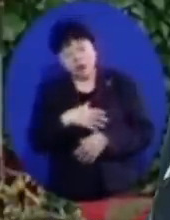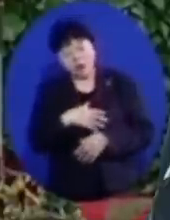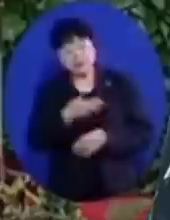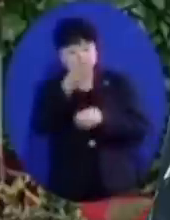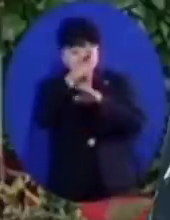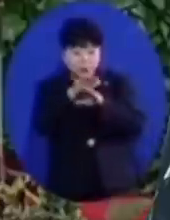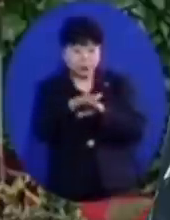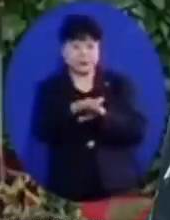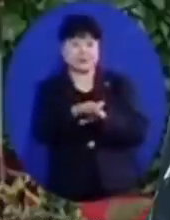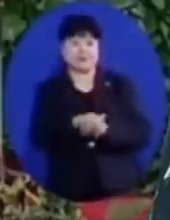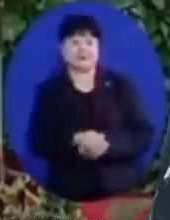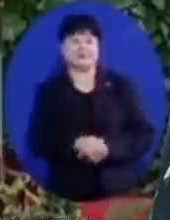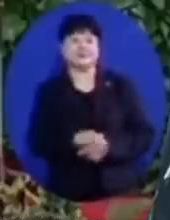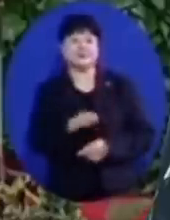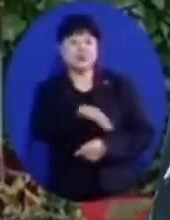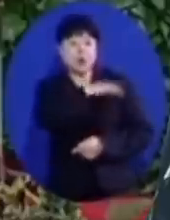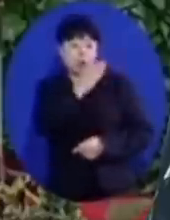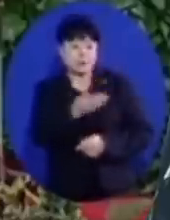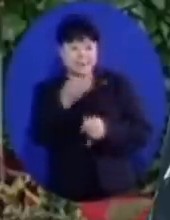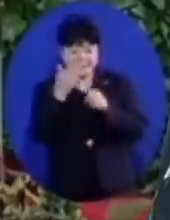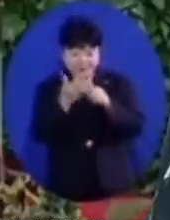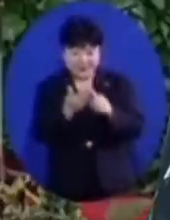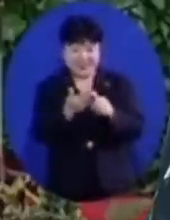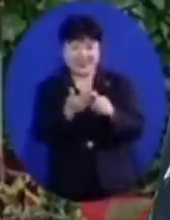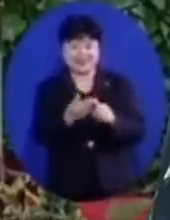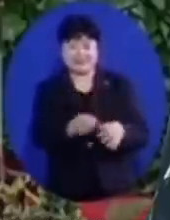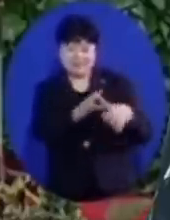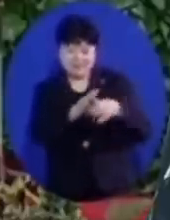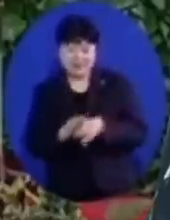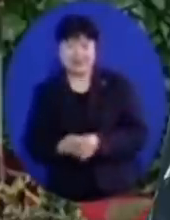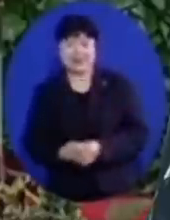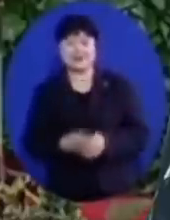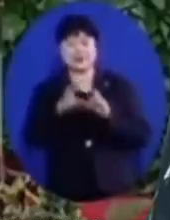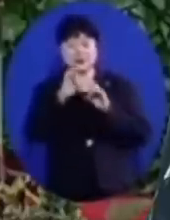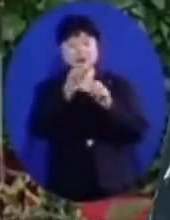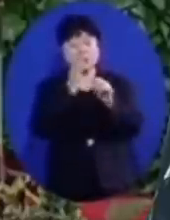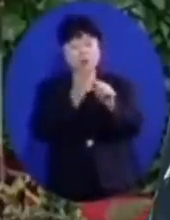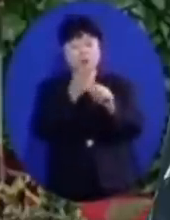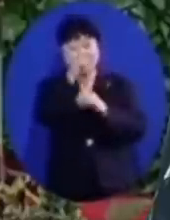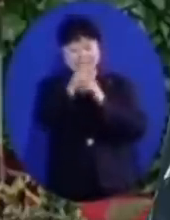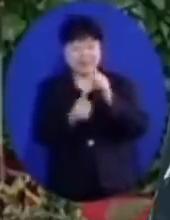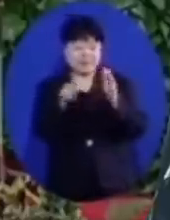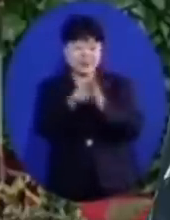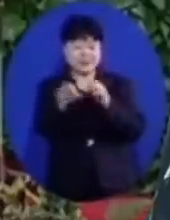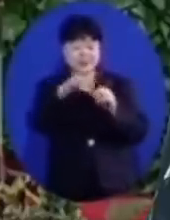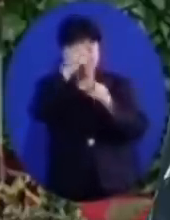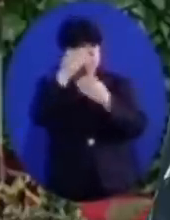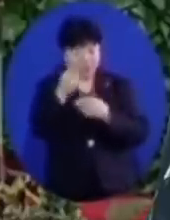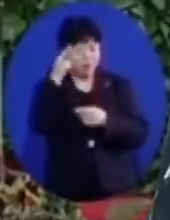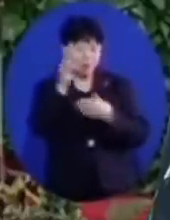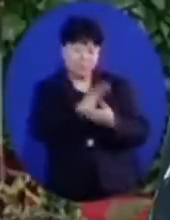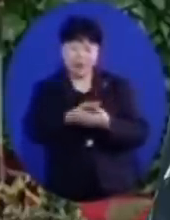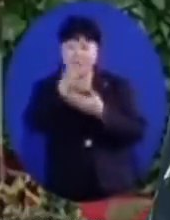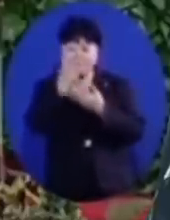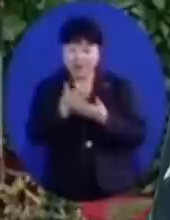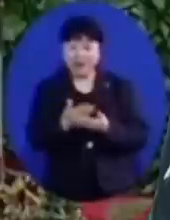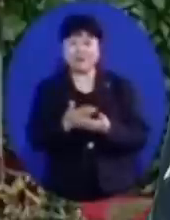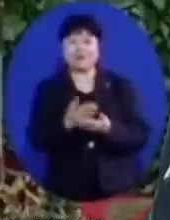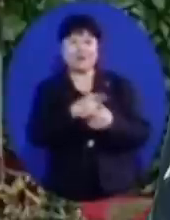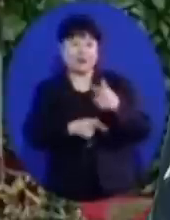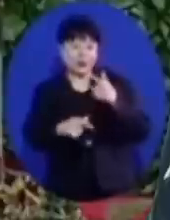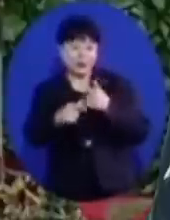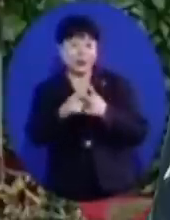성도님께 유병희 권사님이 꾸준히 전도했습니다 하나님을 믿으면 구원과 평안을 얻고